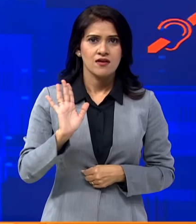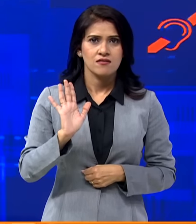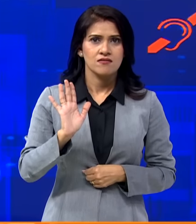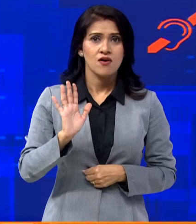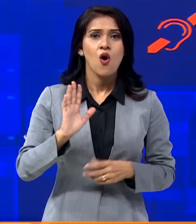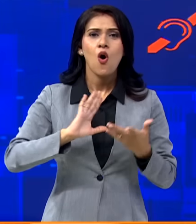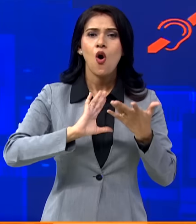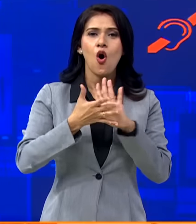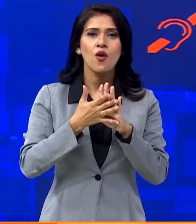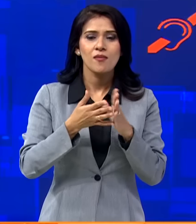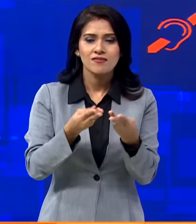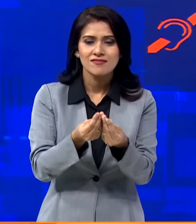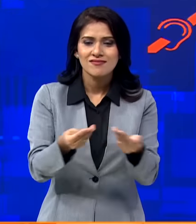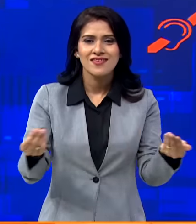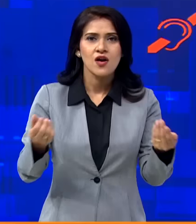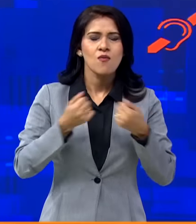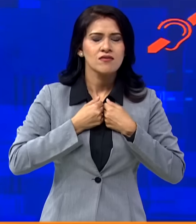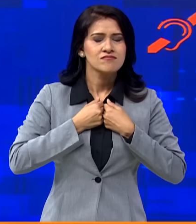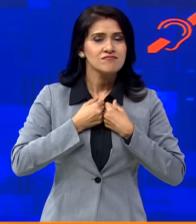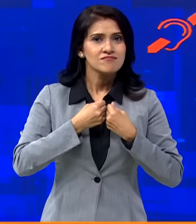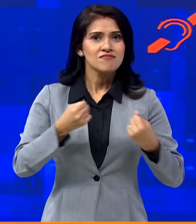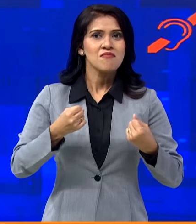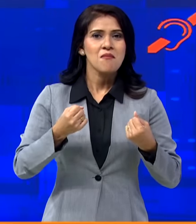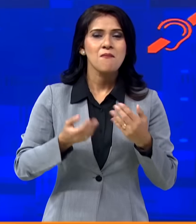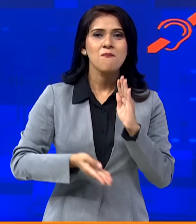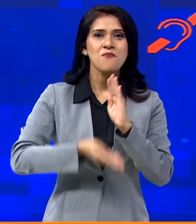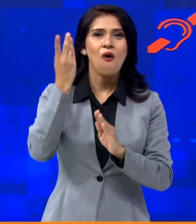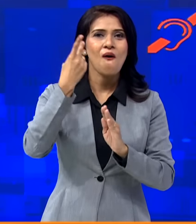छाती खुशी से फूल के चौड़ी हो जाती